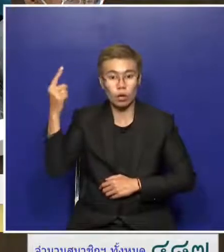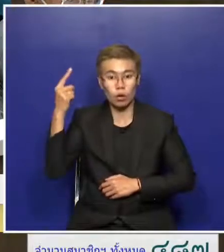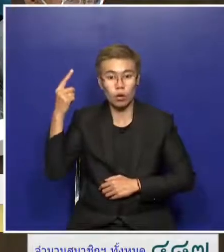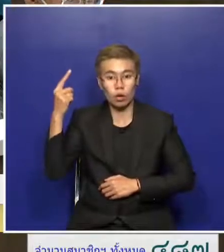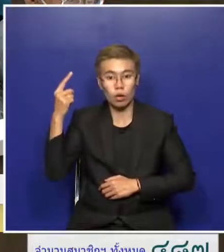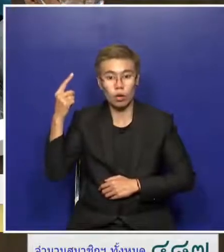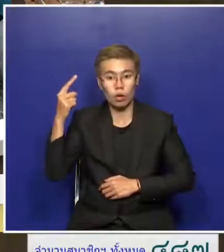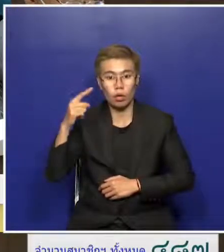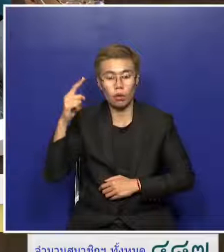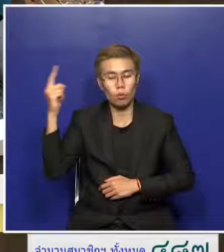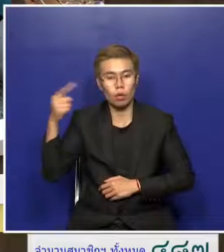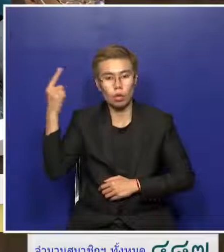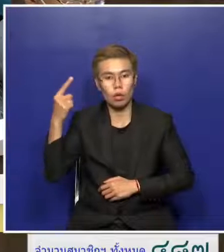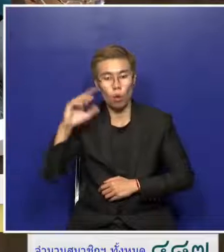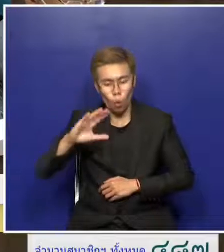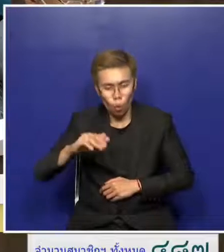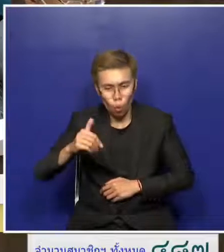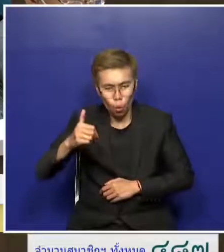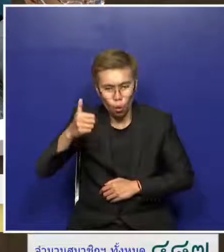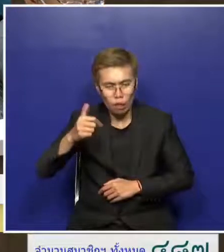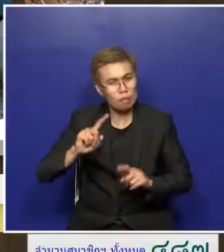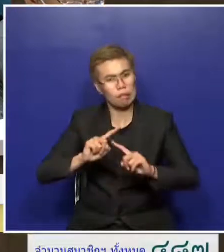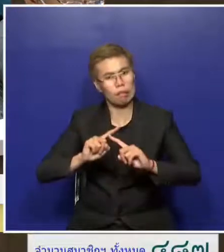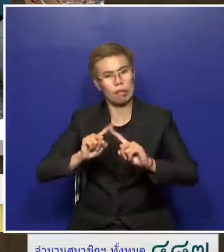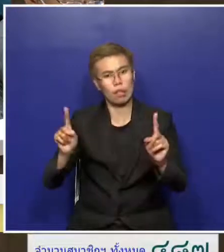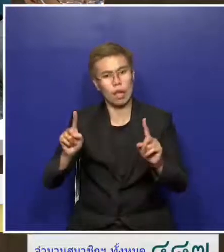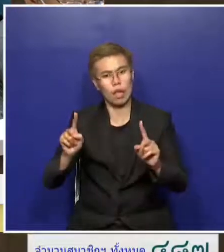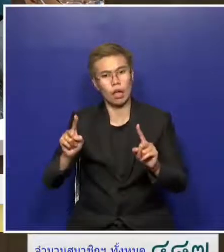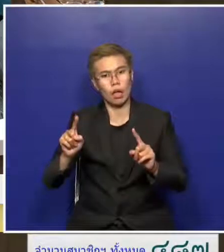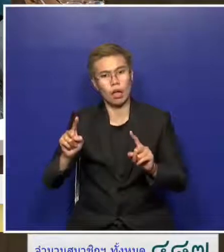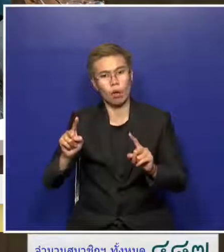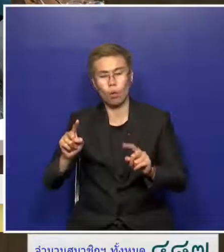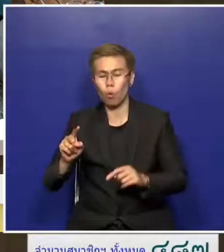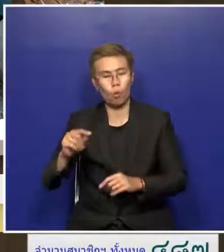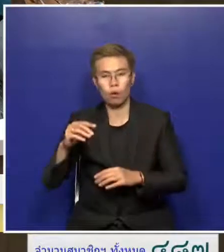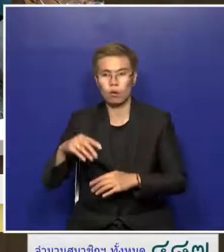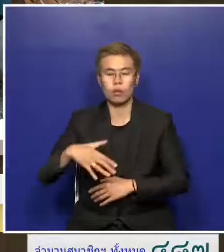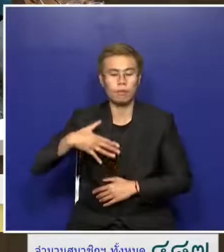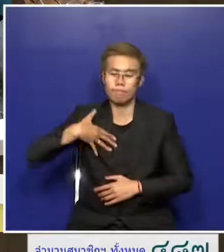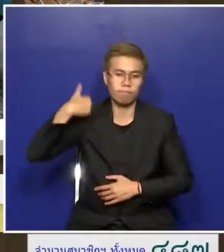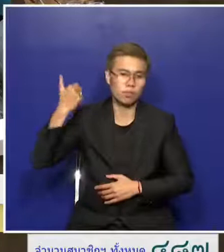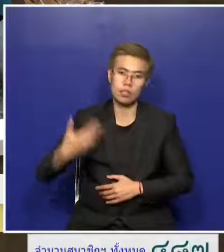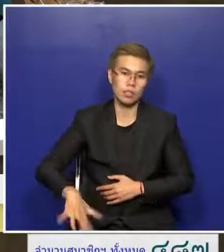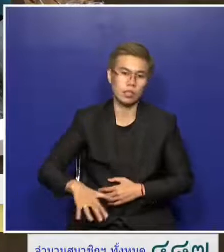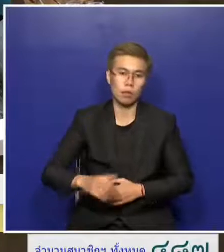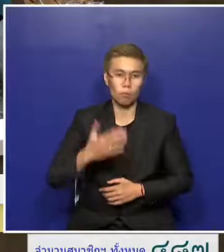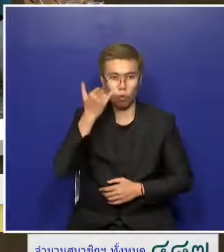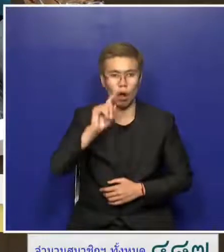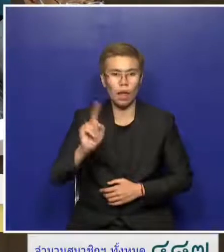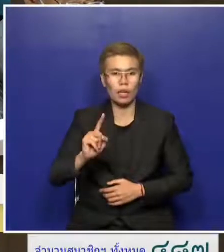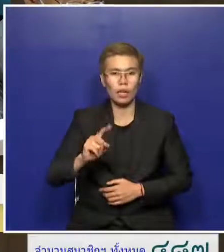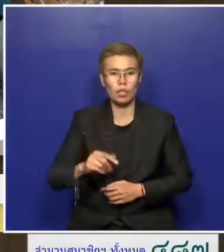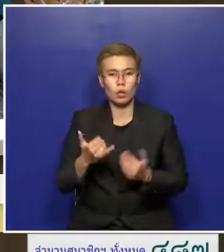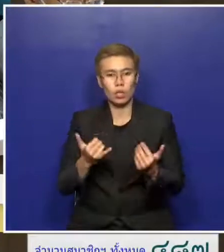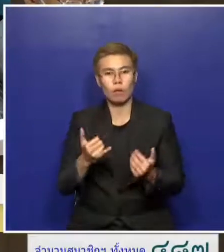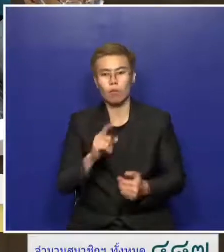ผงอกหัวขึ้นมาก็มาเจอเหตุการณ์ที่ไม่คchtenฝันนี้ตลบหังผมคิดว่านาทีนี้ก็จะไม่ทด